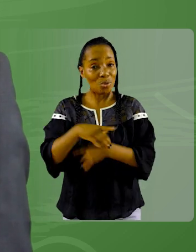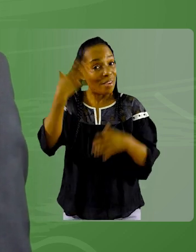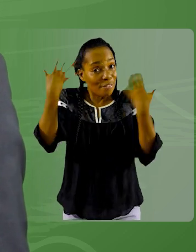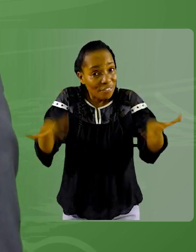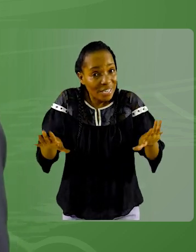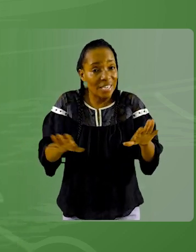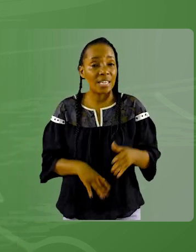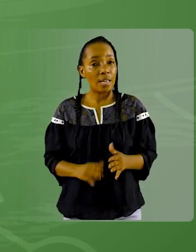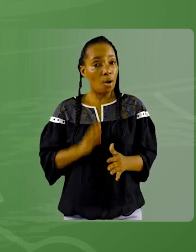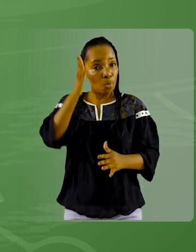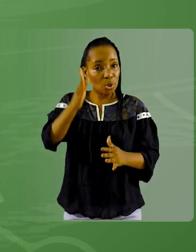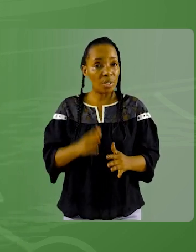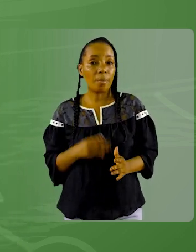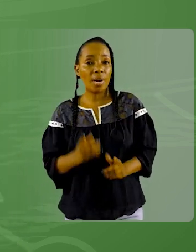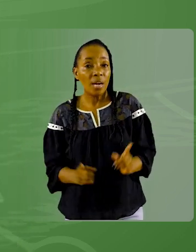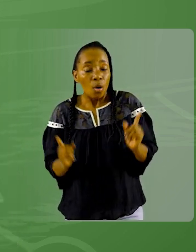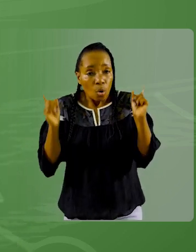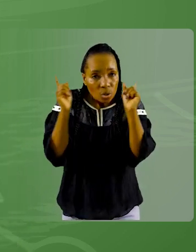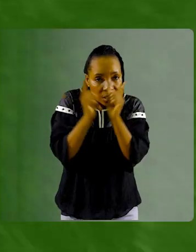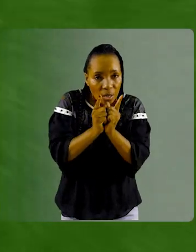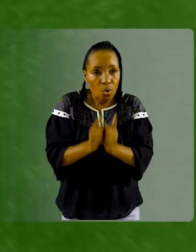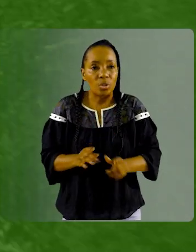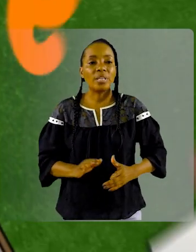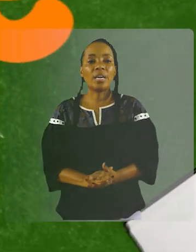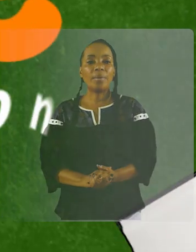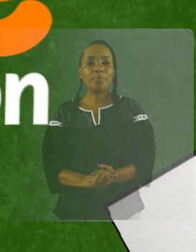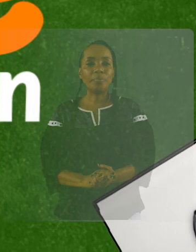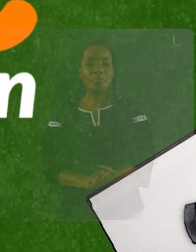prochaine fois pour la sélection des idées essentielles.